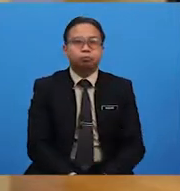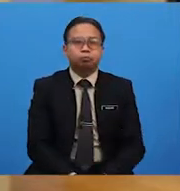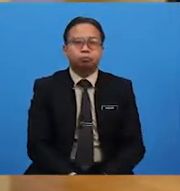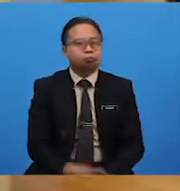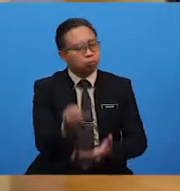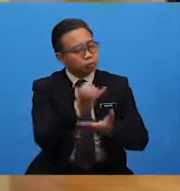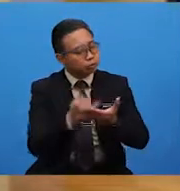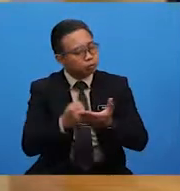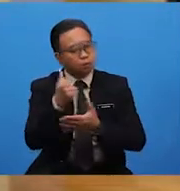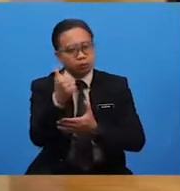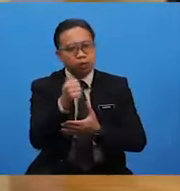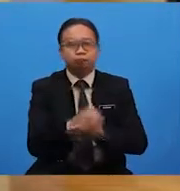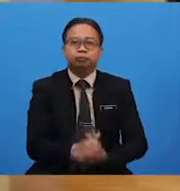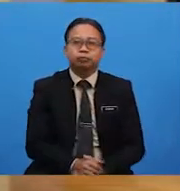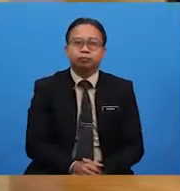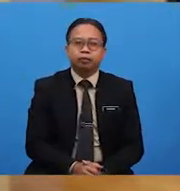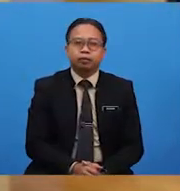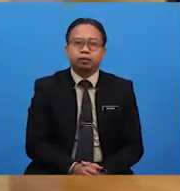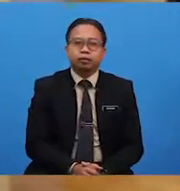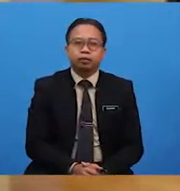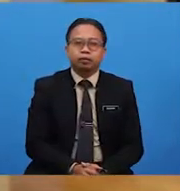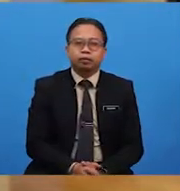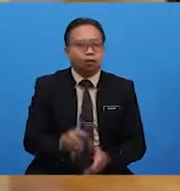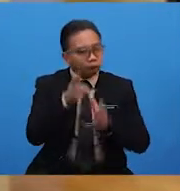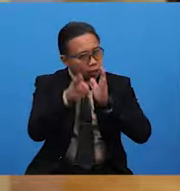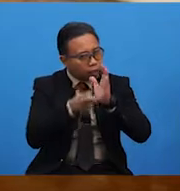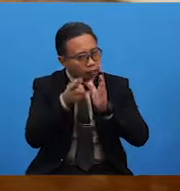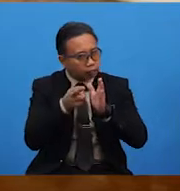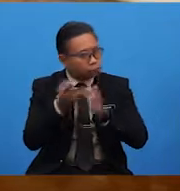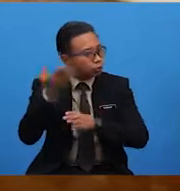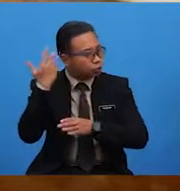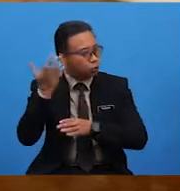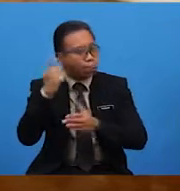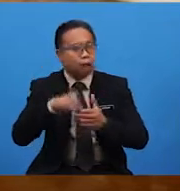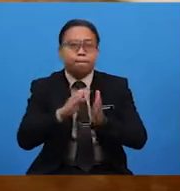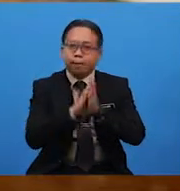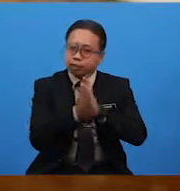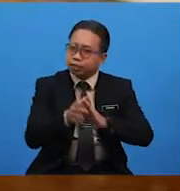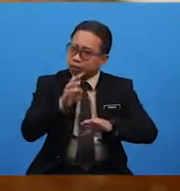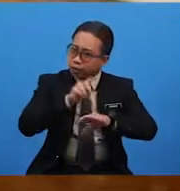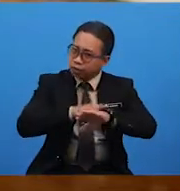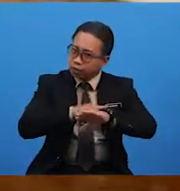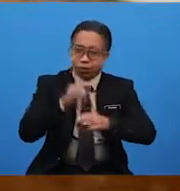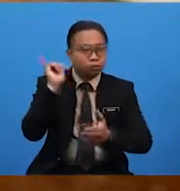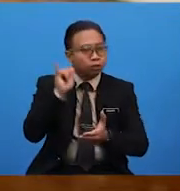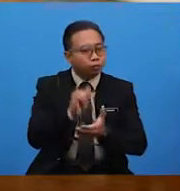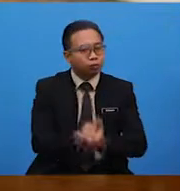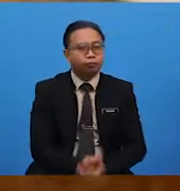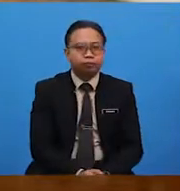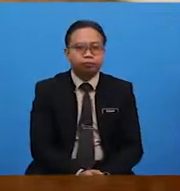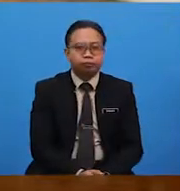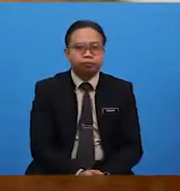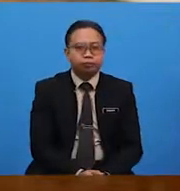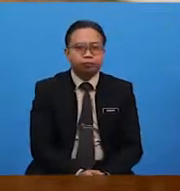betullah lukisan ini ya betul benarnya lukisan ini merekam sejarah apa yang berlaku pada masa itu Iya Itu